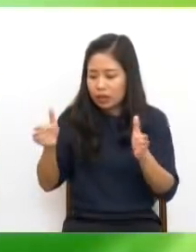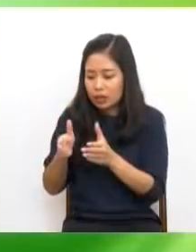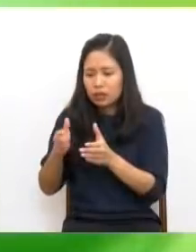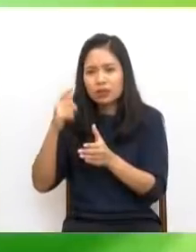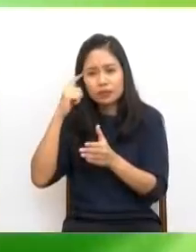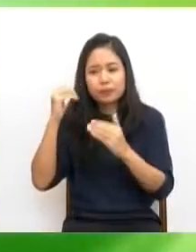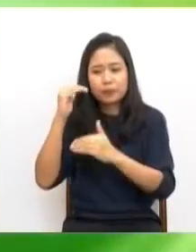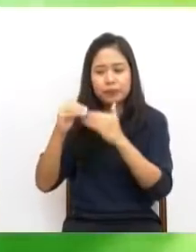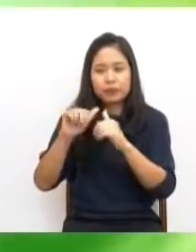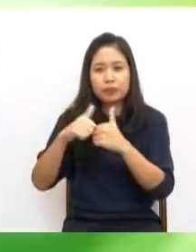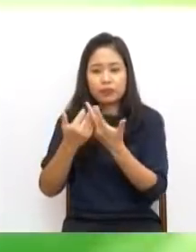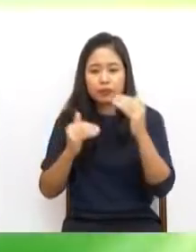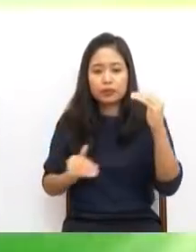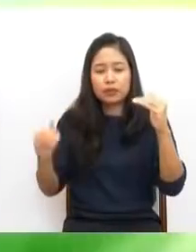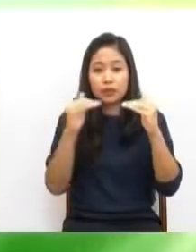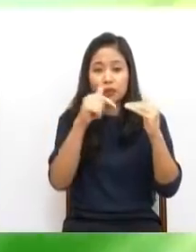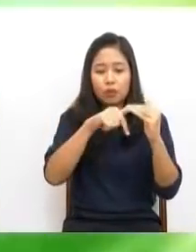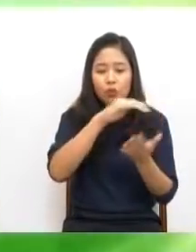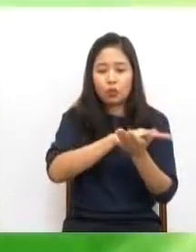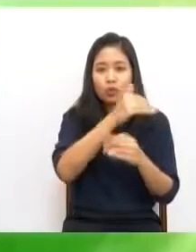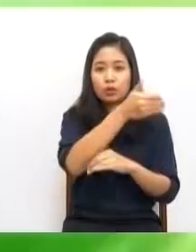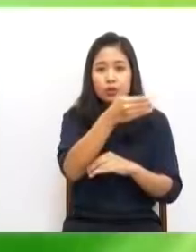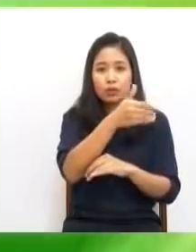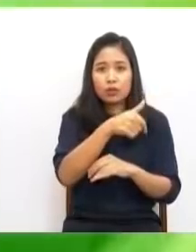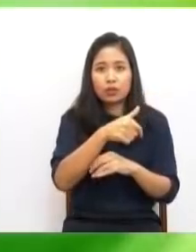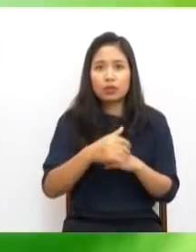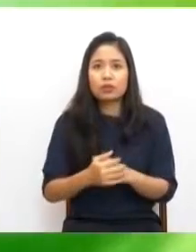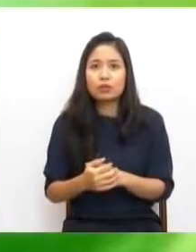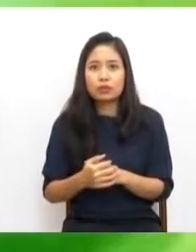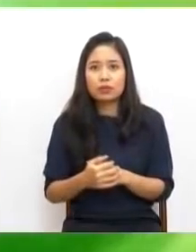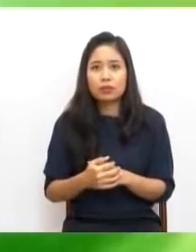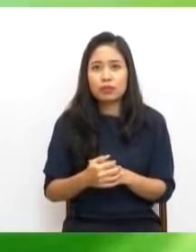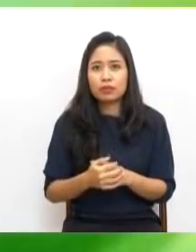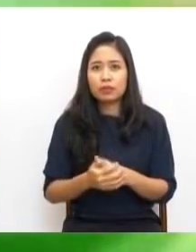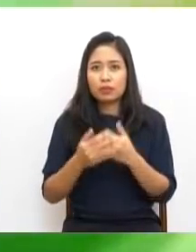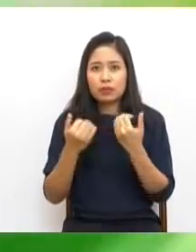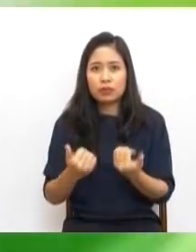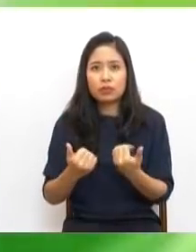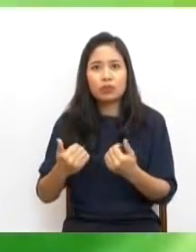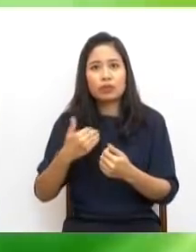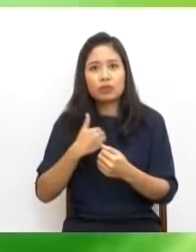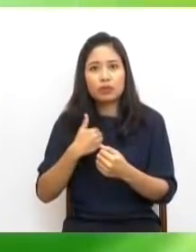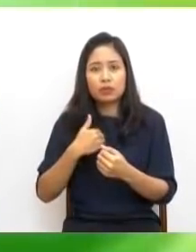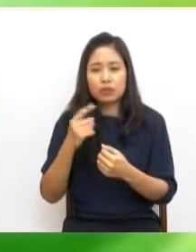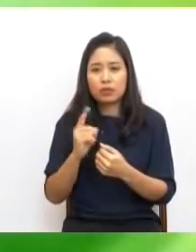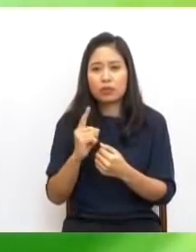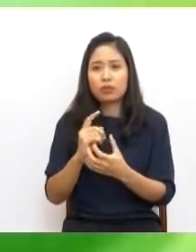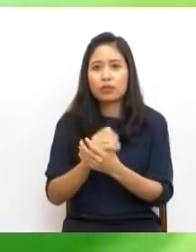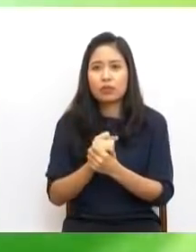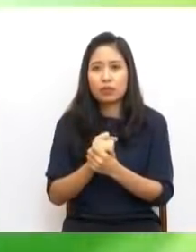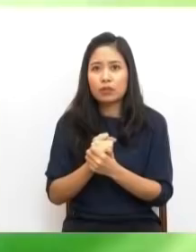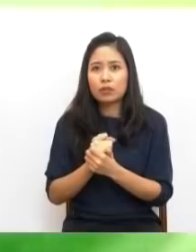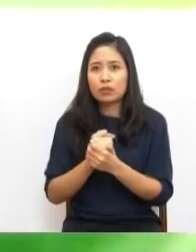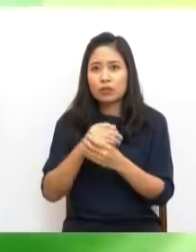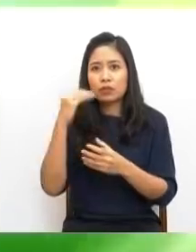ชนนะครับแต่ถ้าเราปล่อยตรงนี้ไว้นานเนี่ยก็จะเหมือนเกิดความเหลื่อมล้ำระหว่างเด็กที่เรียนอยู่ใน